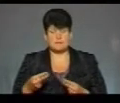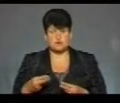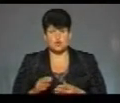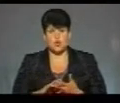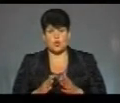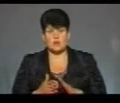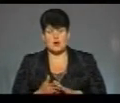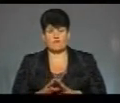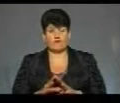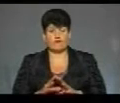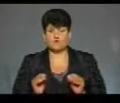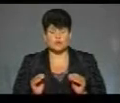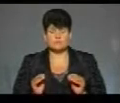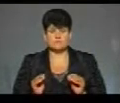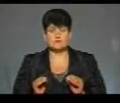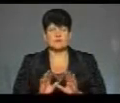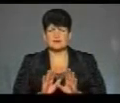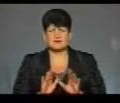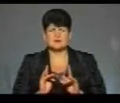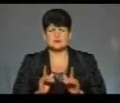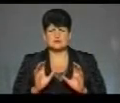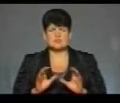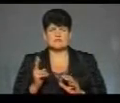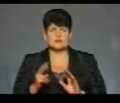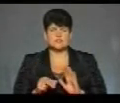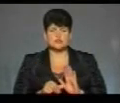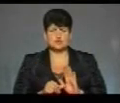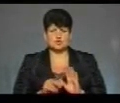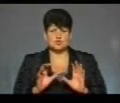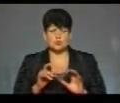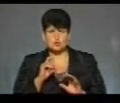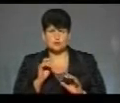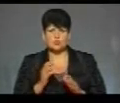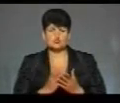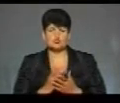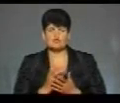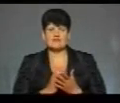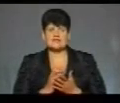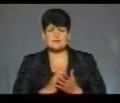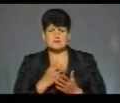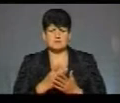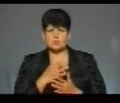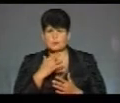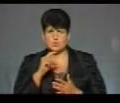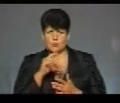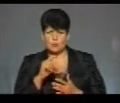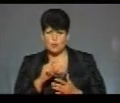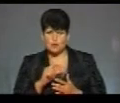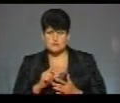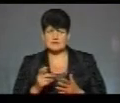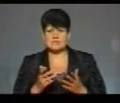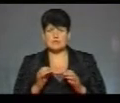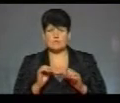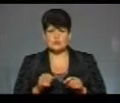контракт, все це нічого. Згідно статті 26 закону України про службу військовому резерві передбачено дуже багато пунктів, згідно яких